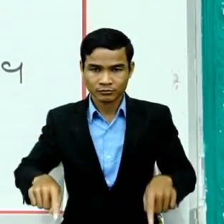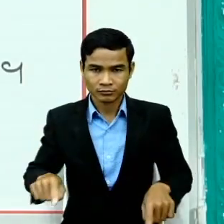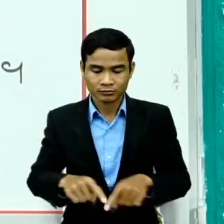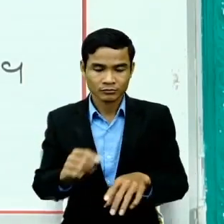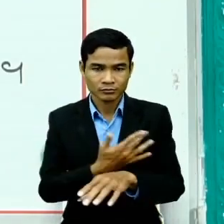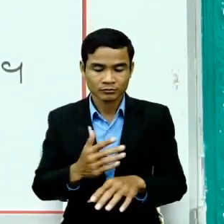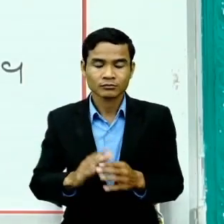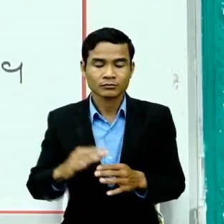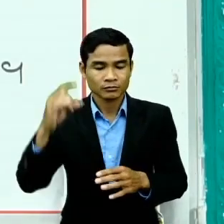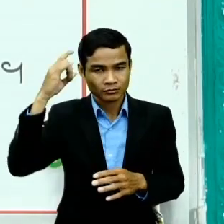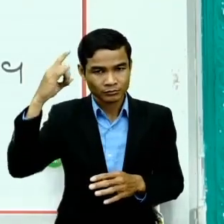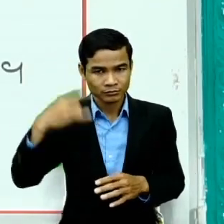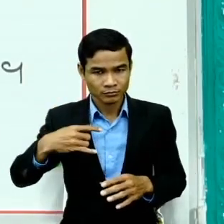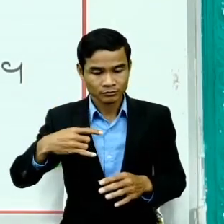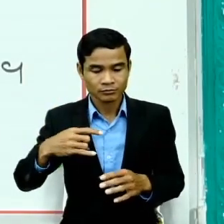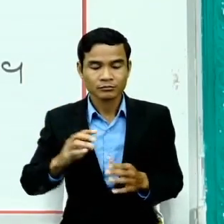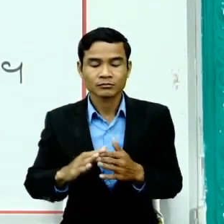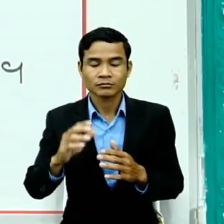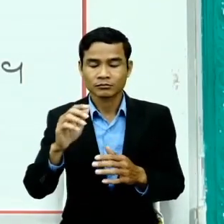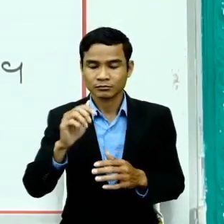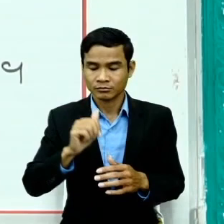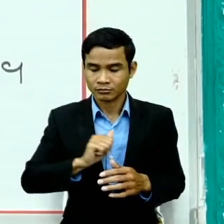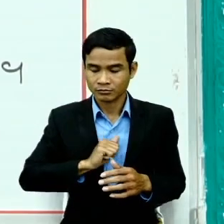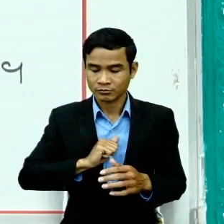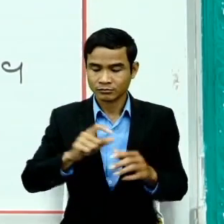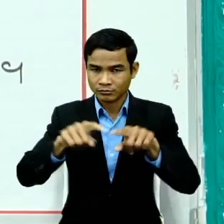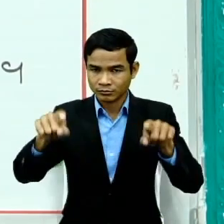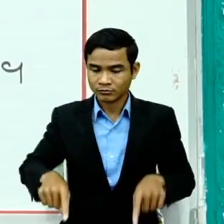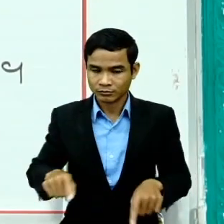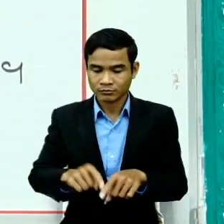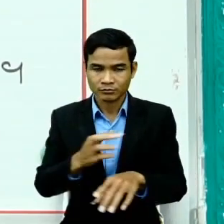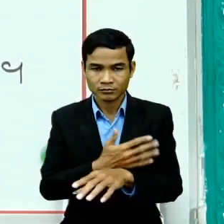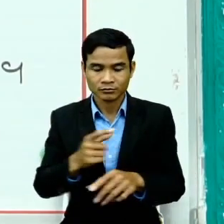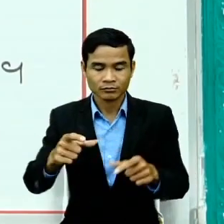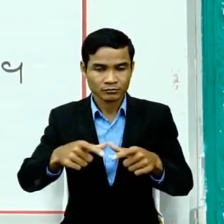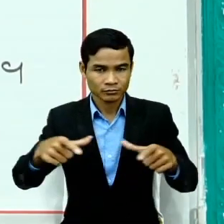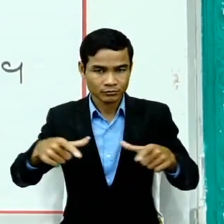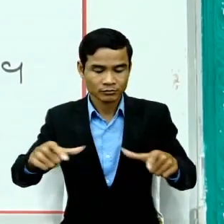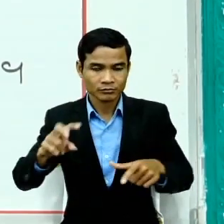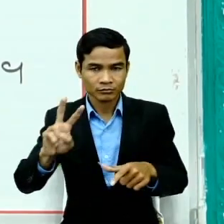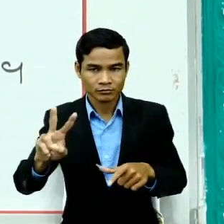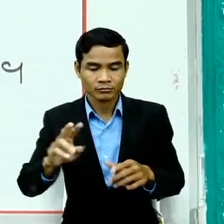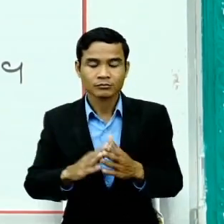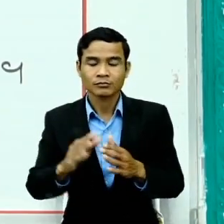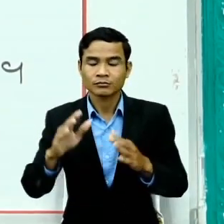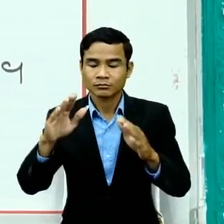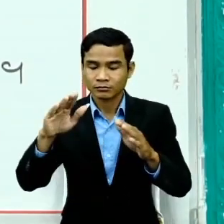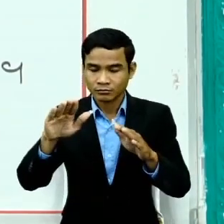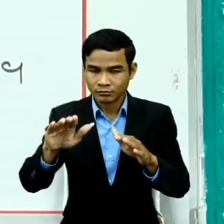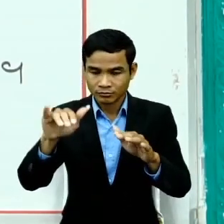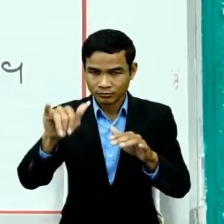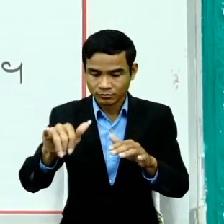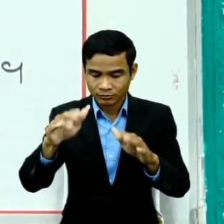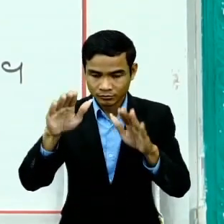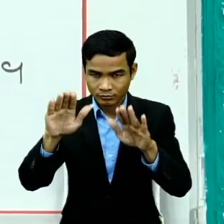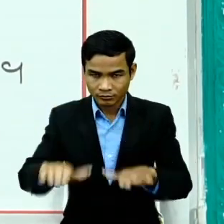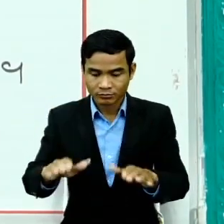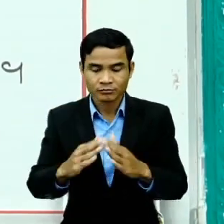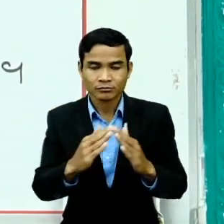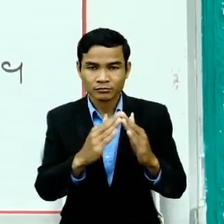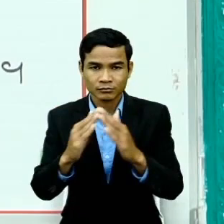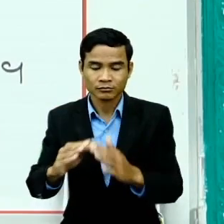mình rèn sấy chia mà cha chầm cá thông thông pí nơ sọc chầm cá lơ